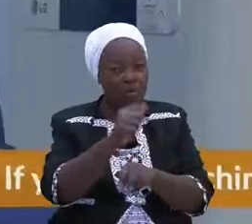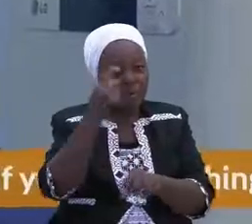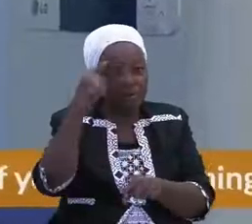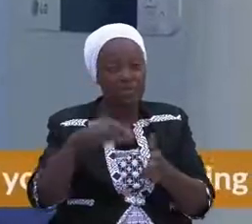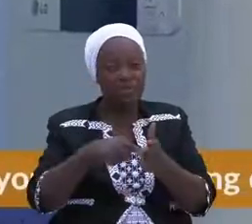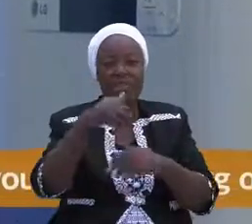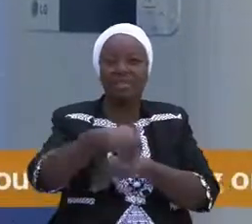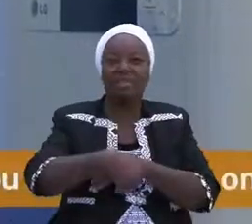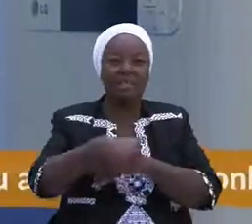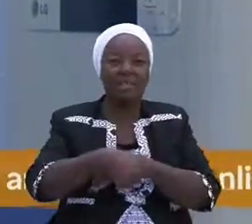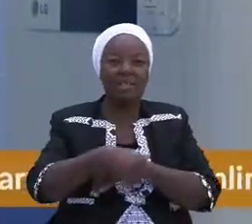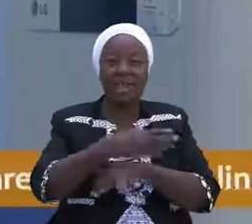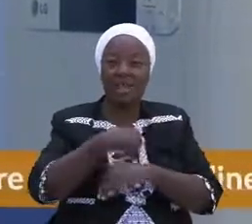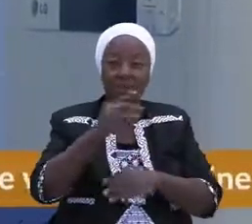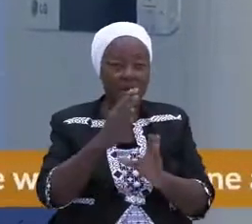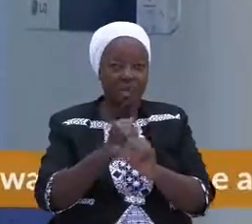Twitter.